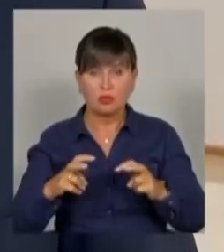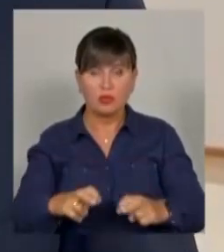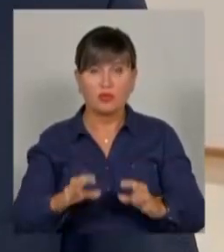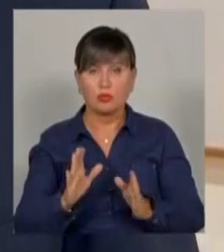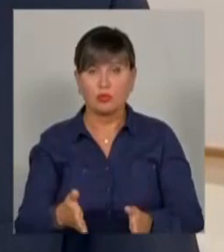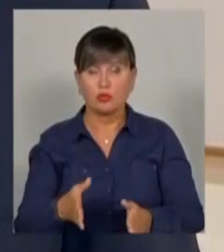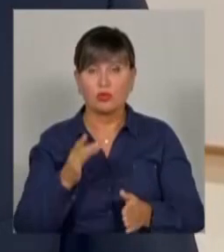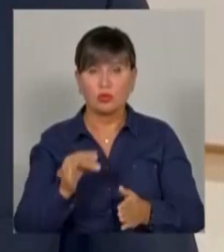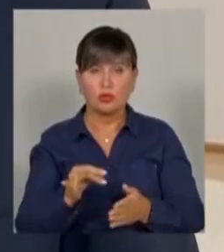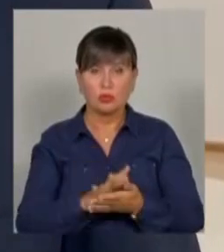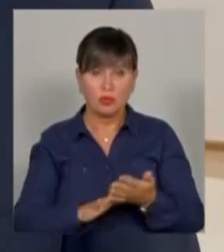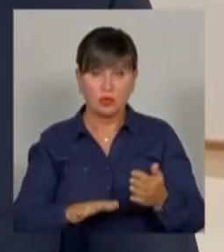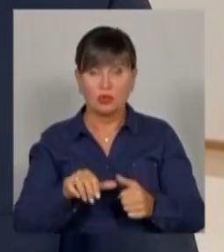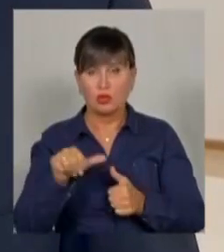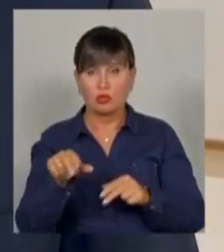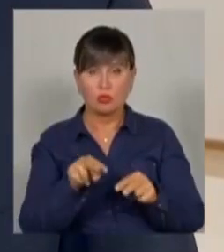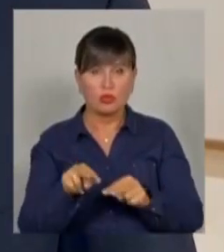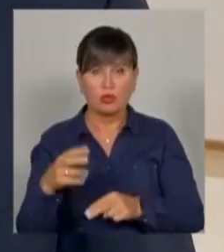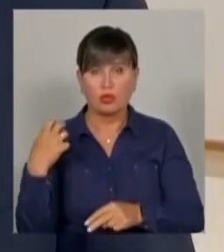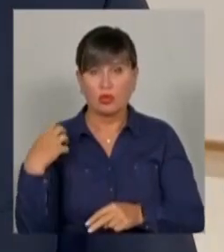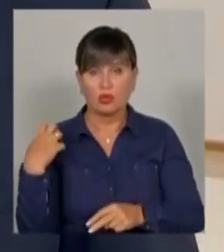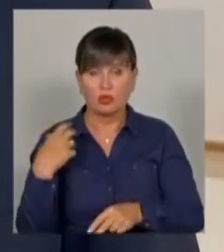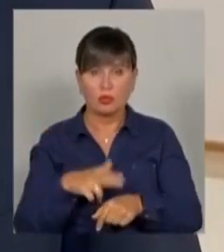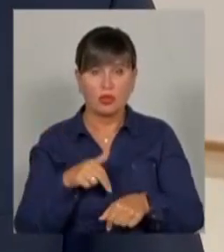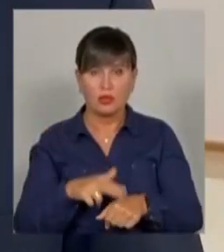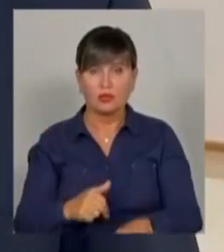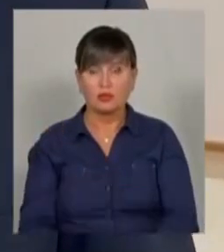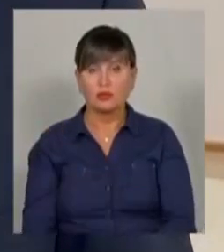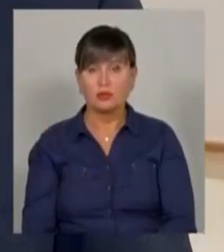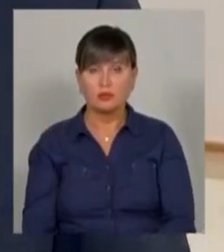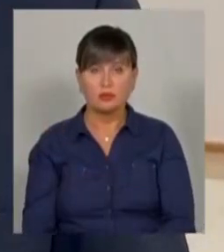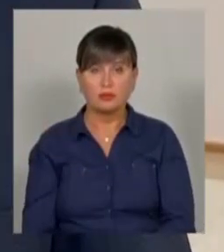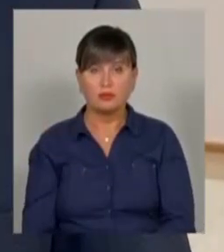проверок. Расследование дела на особом контроле начальника департамента полиции Алматинской области.